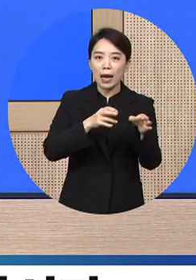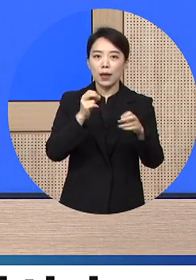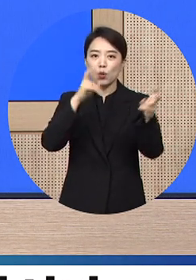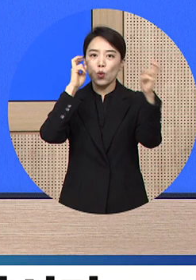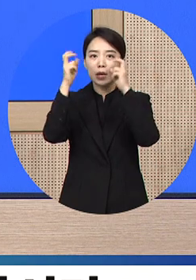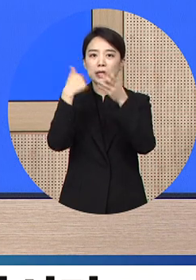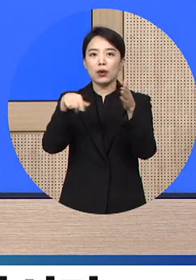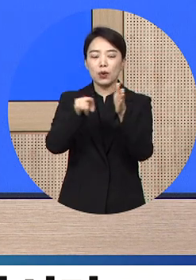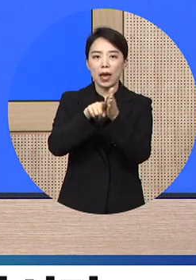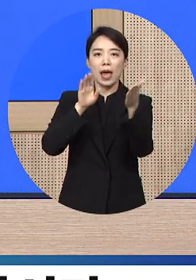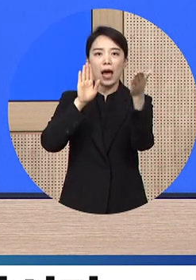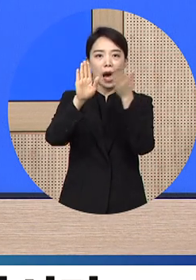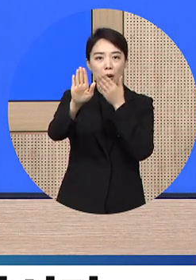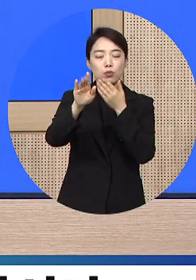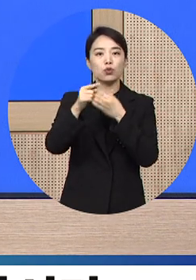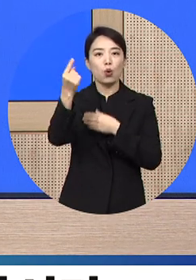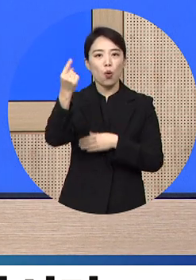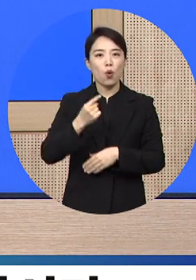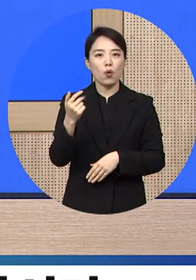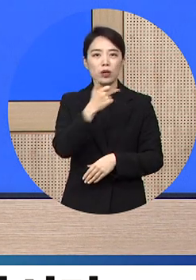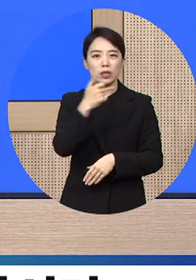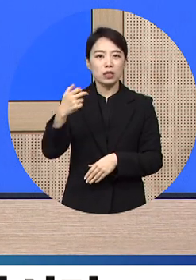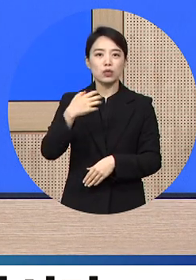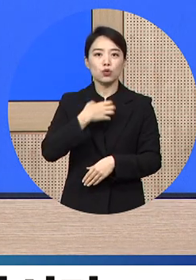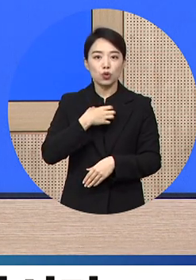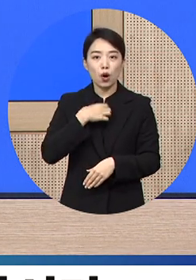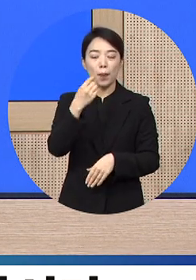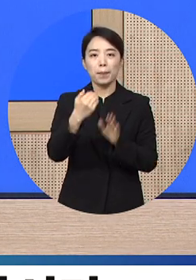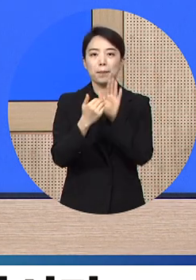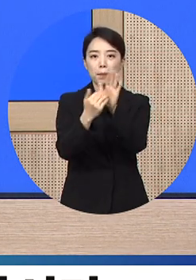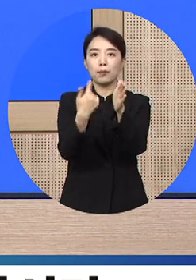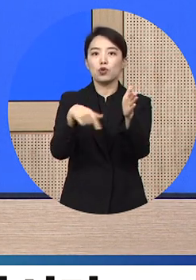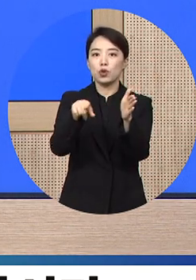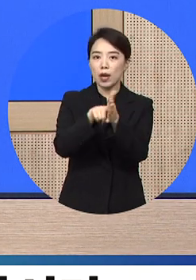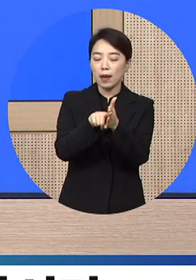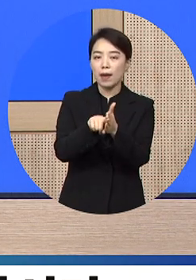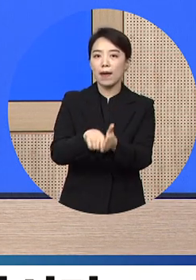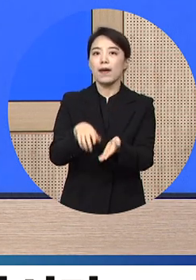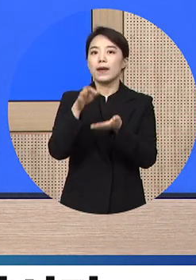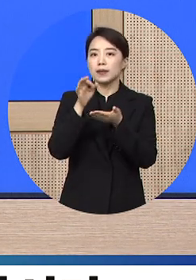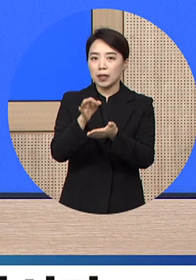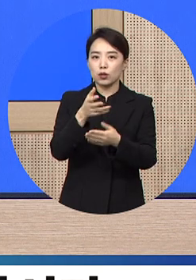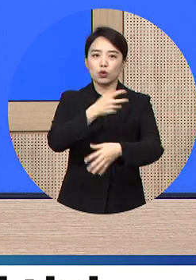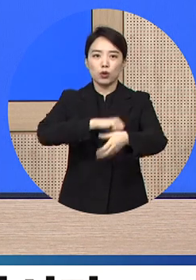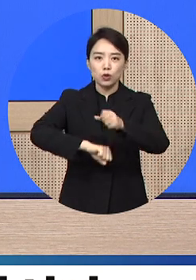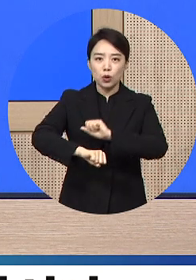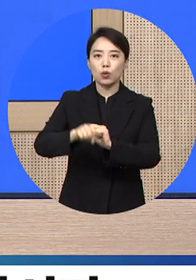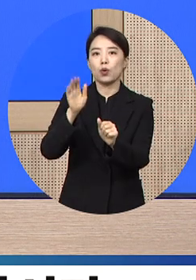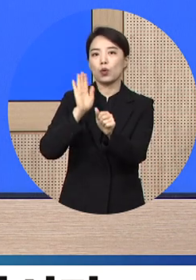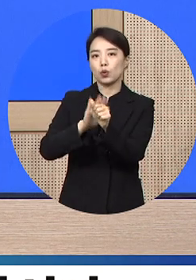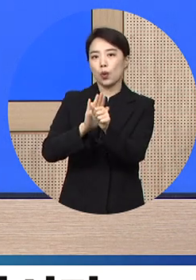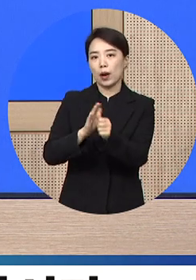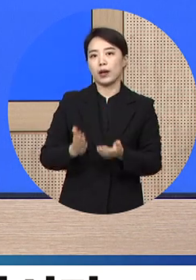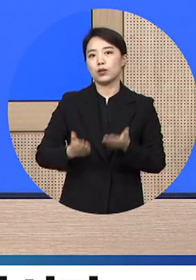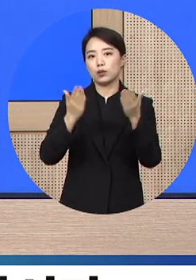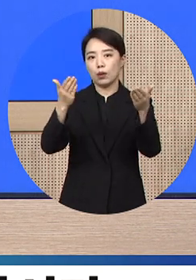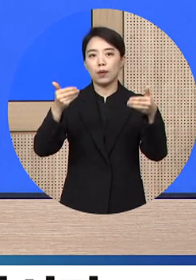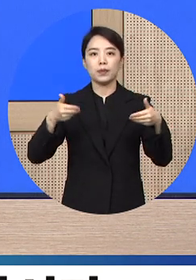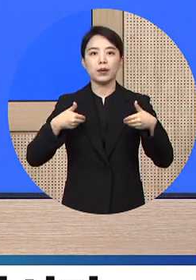그리고 앞으로 닥칠 더 큰 어려움에 대비하기 위해 재정이 적극적인 역할을 해야 할